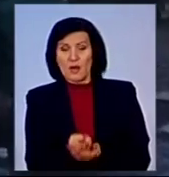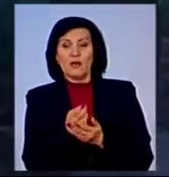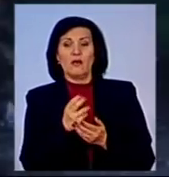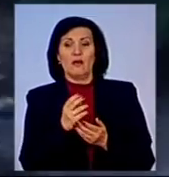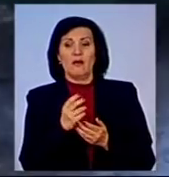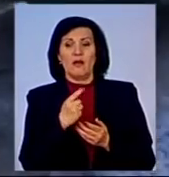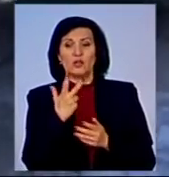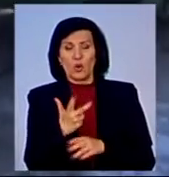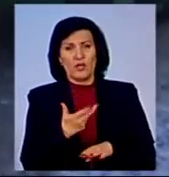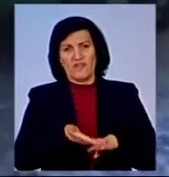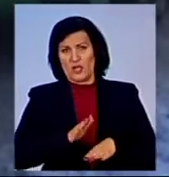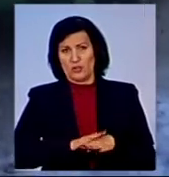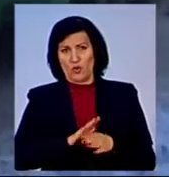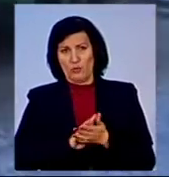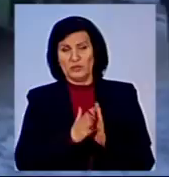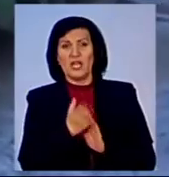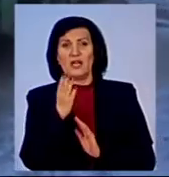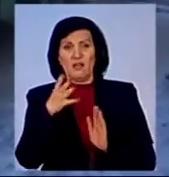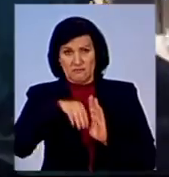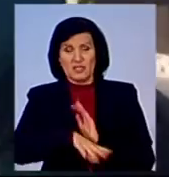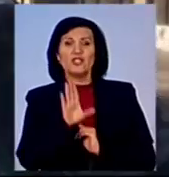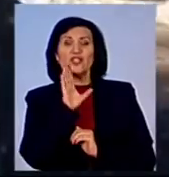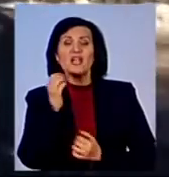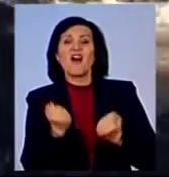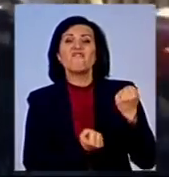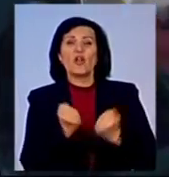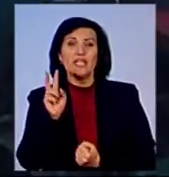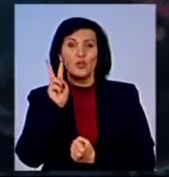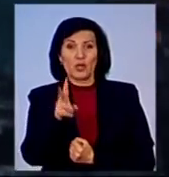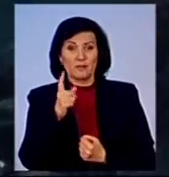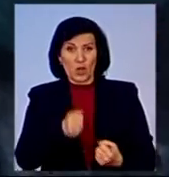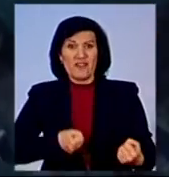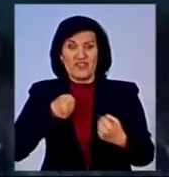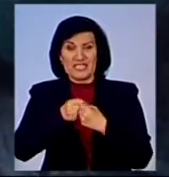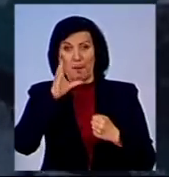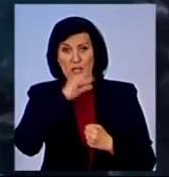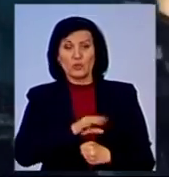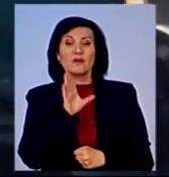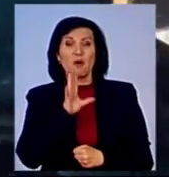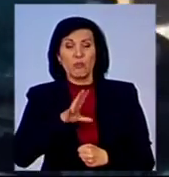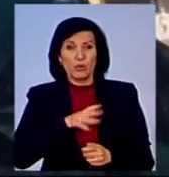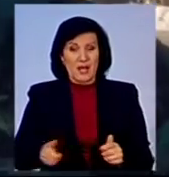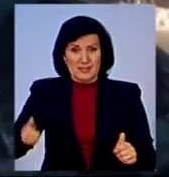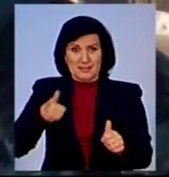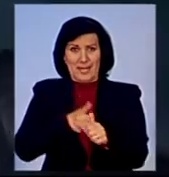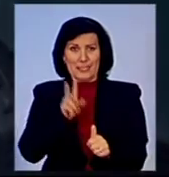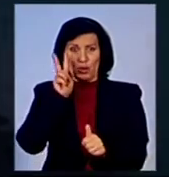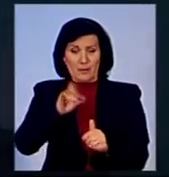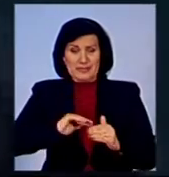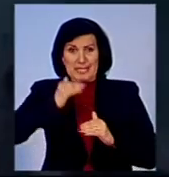Троє у тяжкому стані, серед них жінка, водій тролейбуса. Коли в нього врізалася маршрутка, вона перебувала позаду тролейбуса на